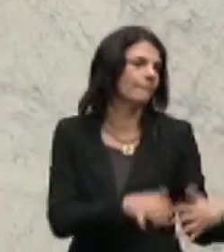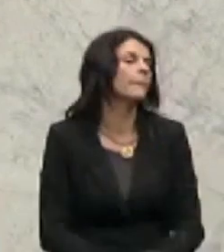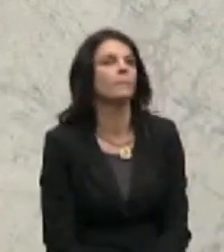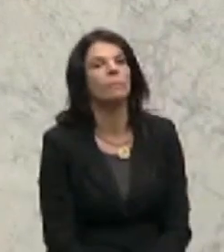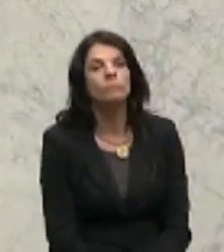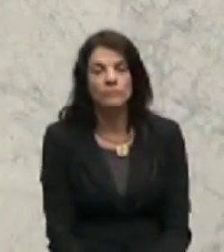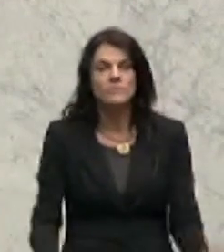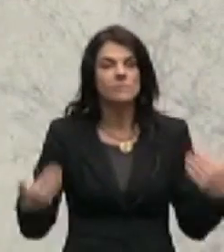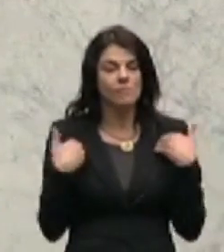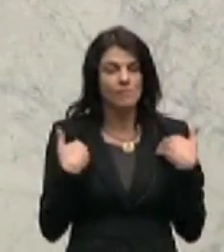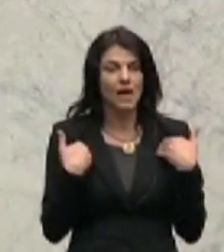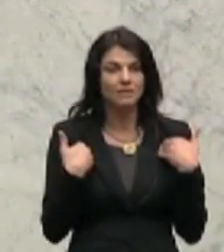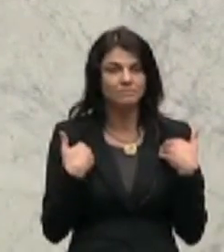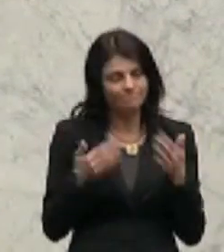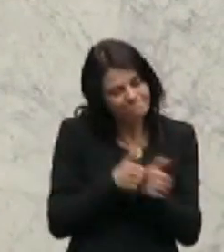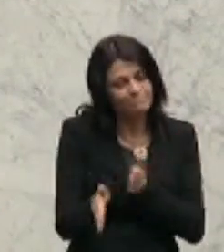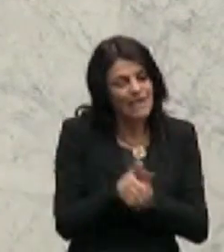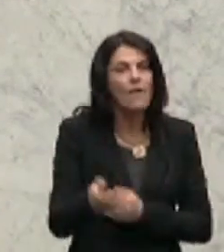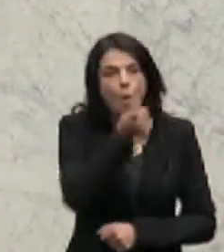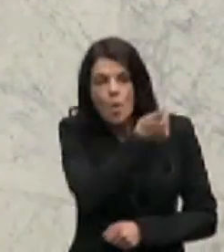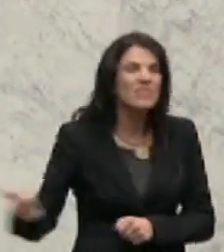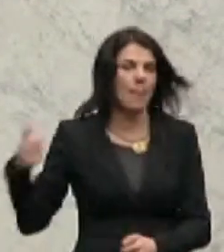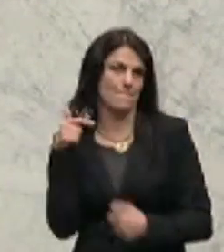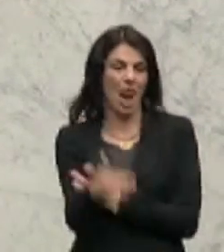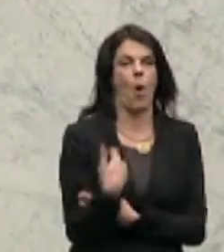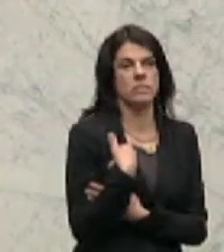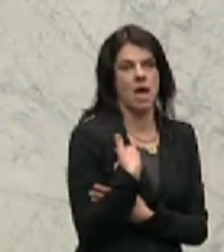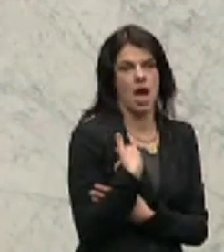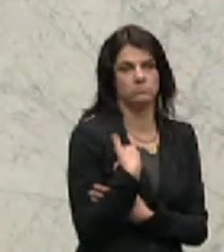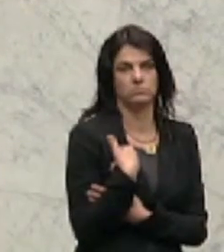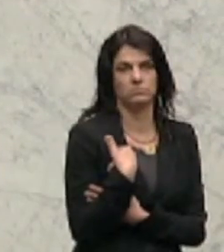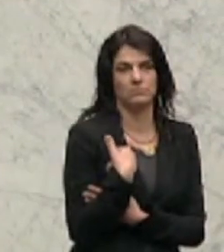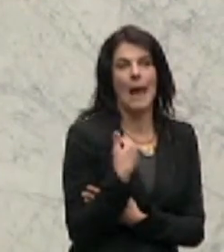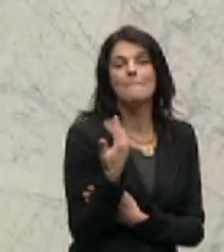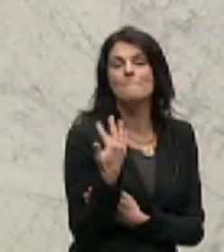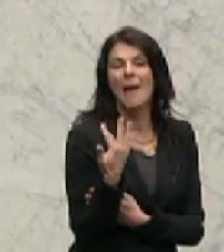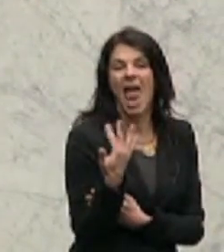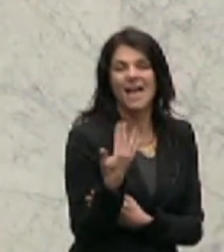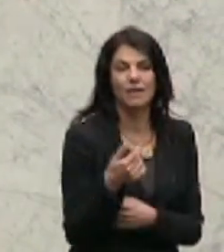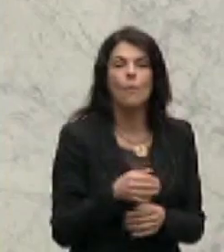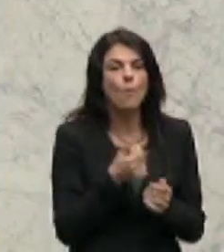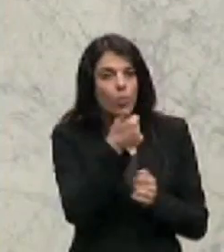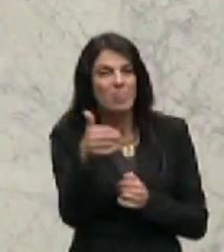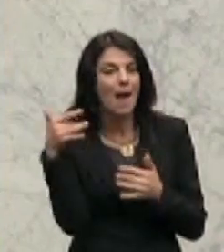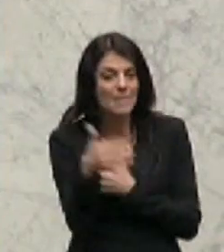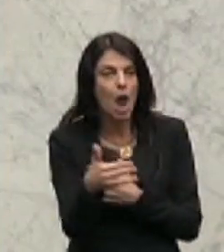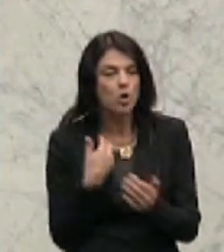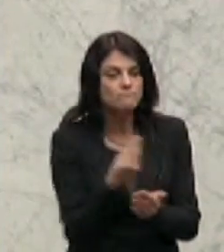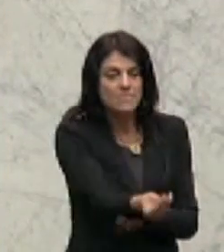Wir geben Hunderte Millionen, mehrere hundert Millionen